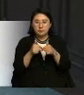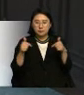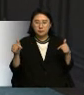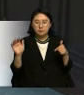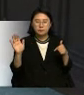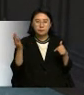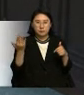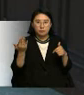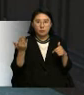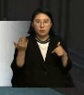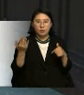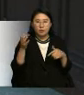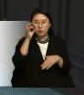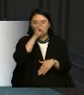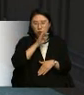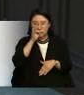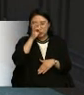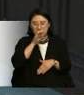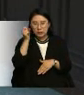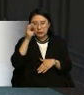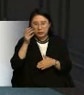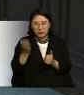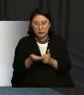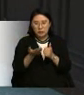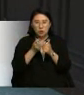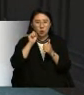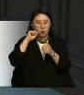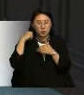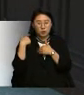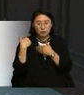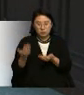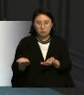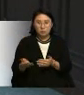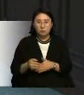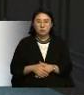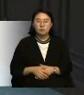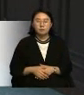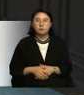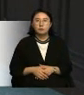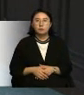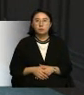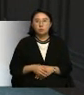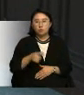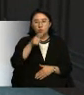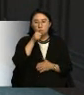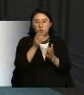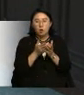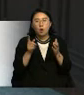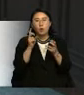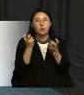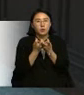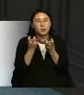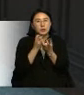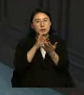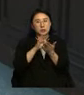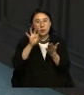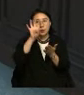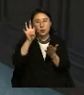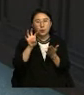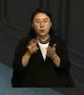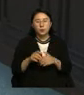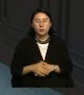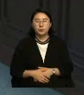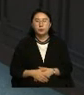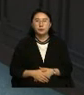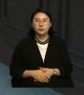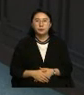길어지면서 돼지 재입식 시기가 불투명해 아무렇게나 방치되고 있다고 하는데요. 물탱크가 어떻게 사용되고 있는지 전병천